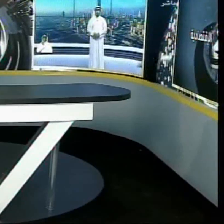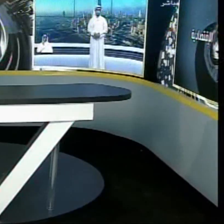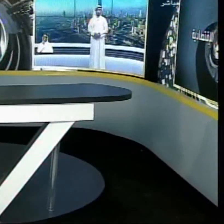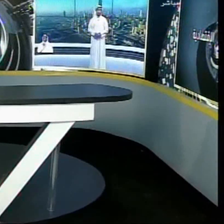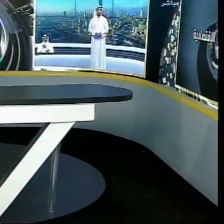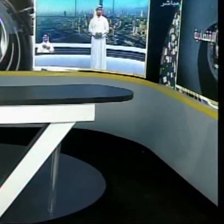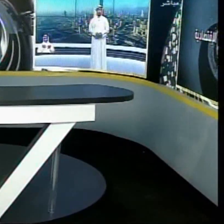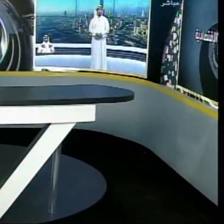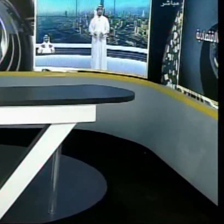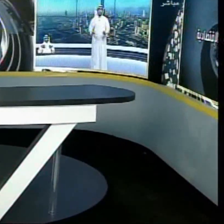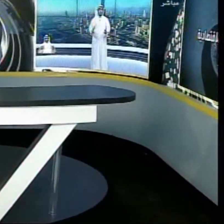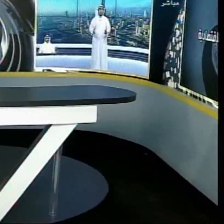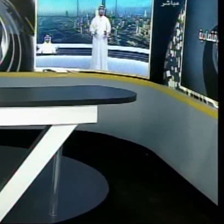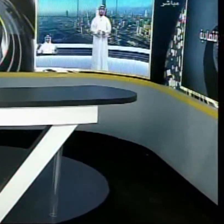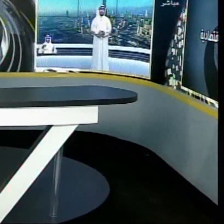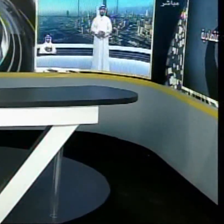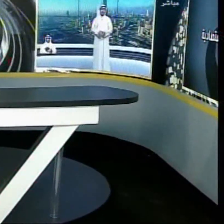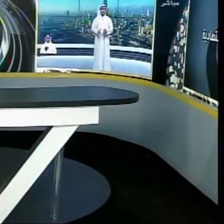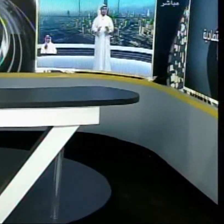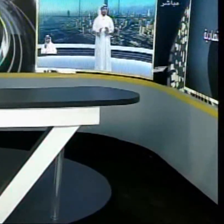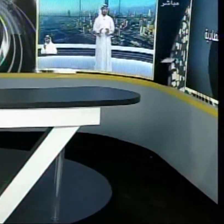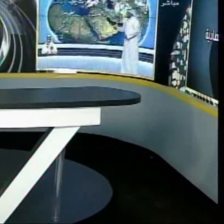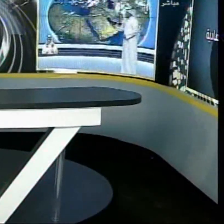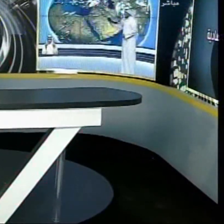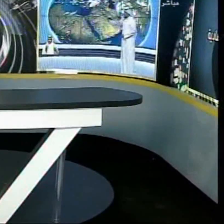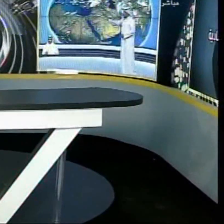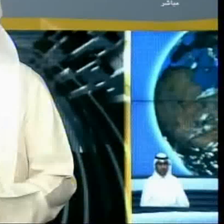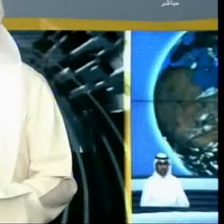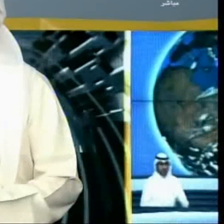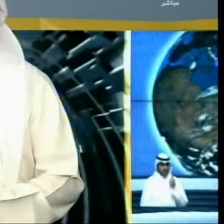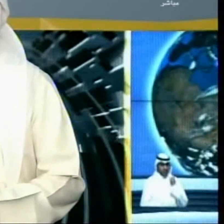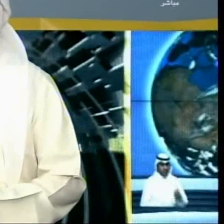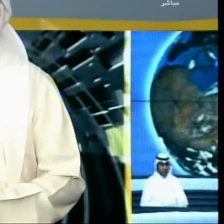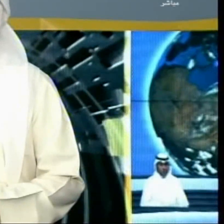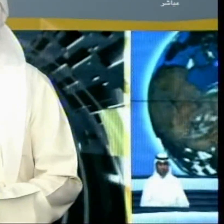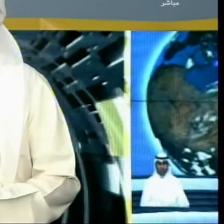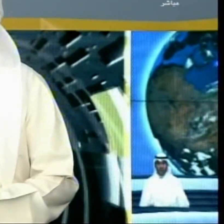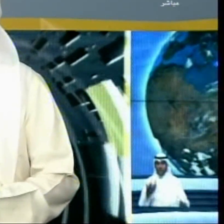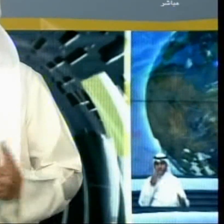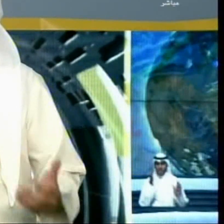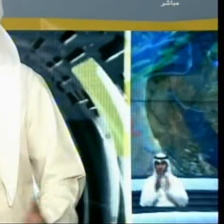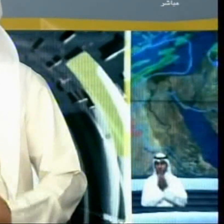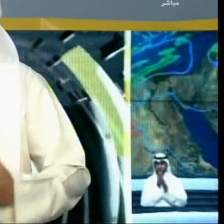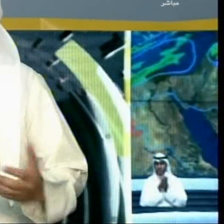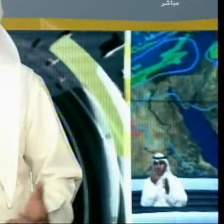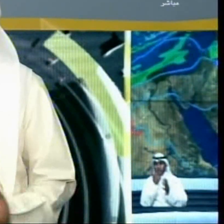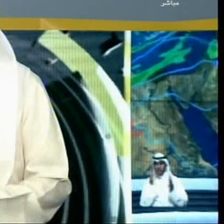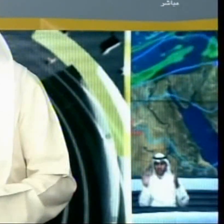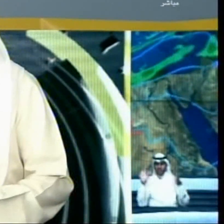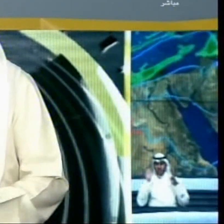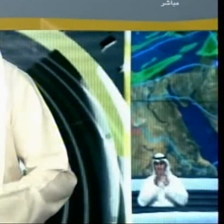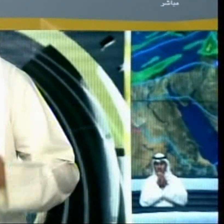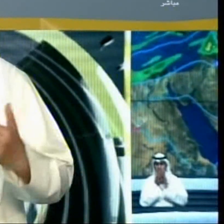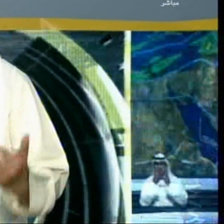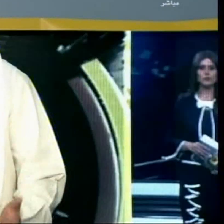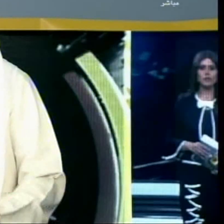والمنطقة العربية بالإضافة إلى عدد كبير من ملاك المؤسسات الإعلامية الهامة وكبار